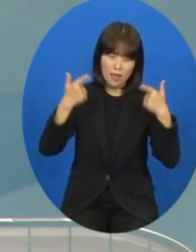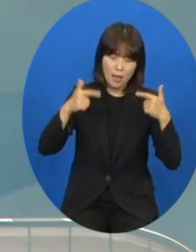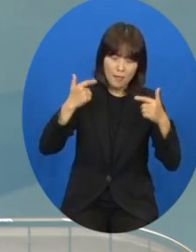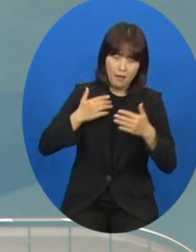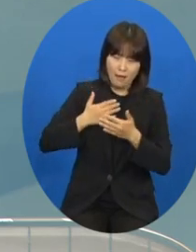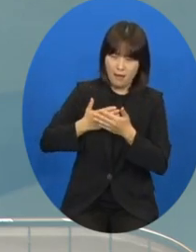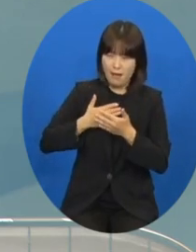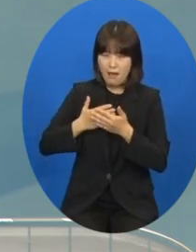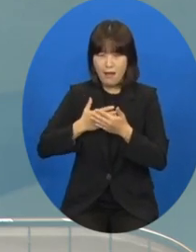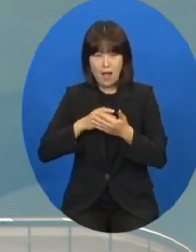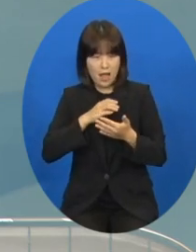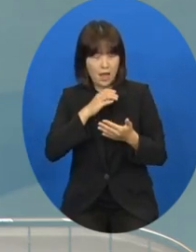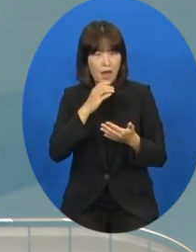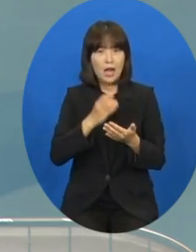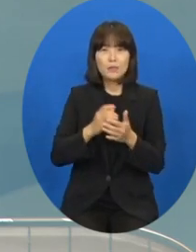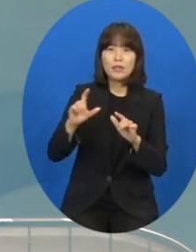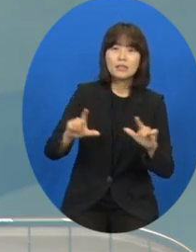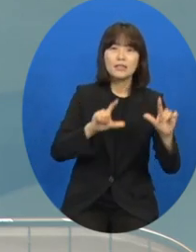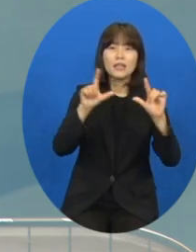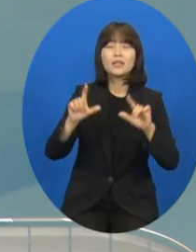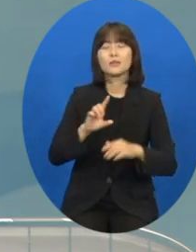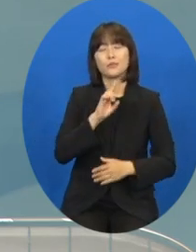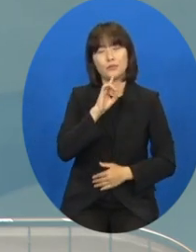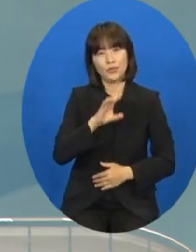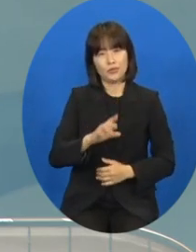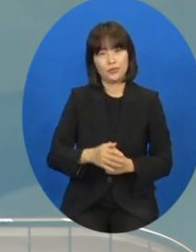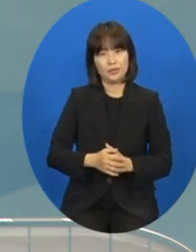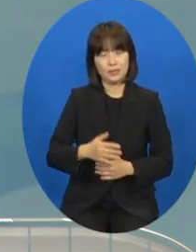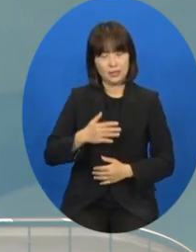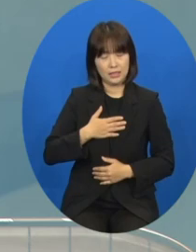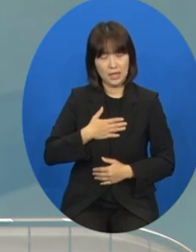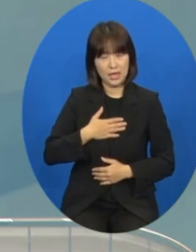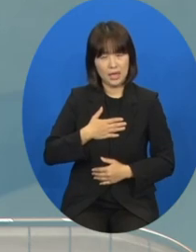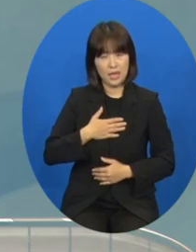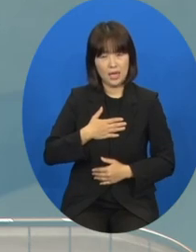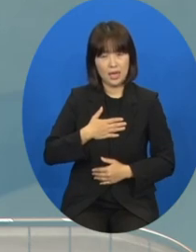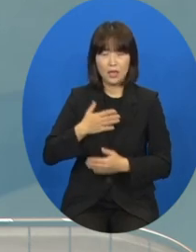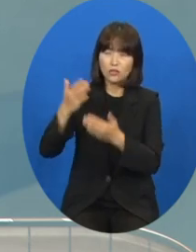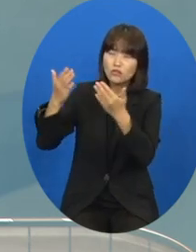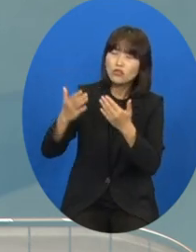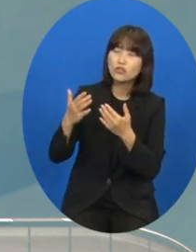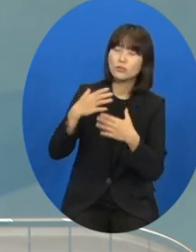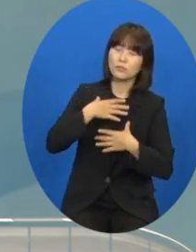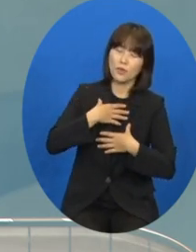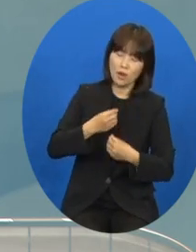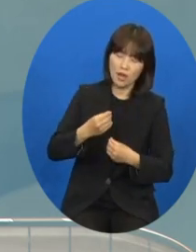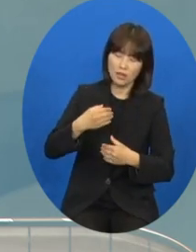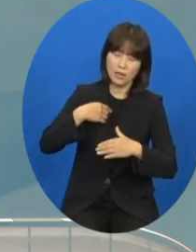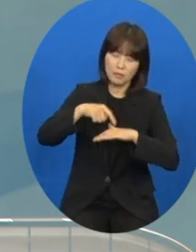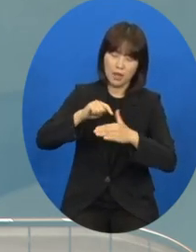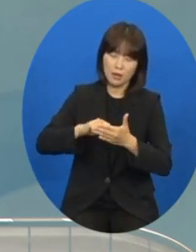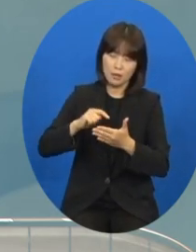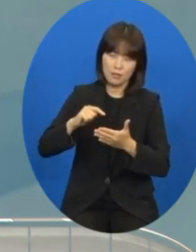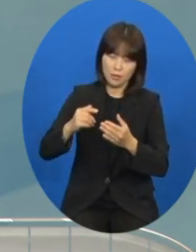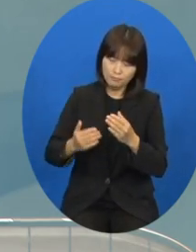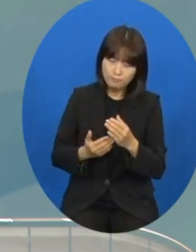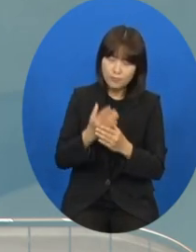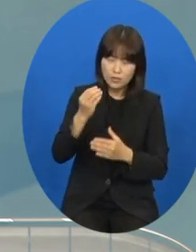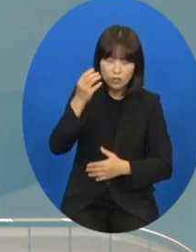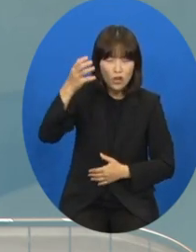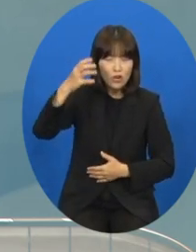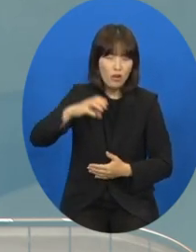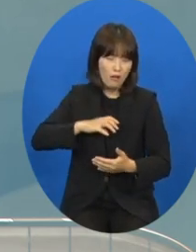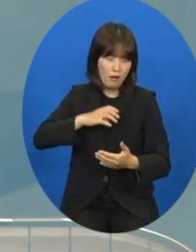설레는 감격으로 살아가고 있을 뿐입니다. 내게 베푼 평안, 내 마음속에 솟아오르는 성령의 감동이